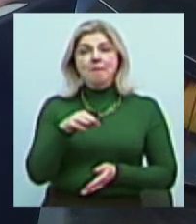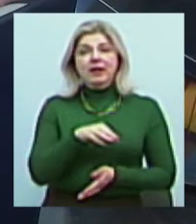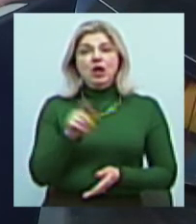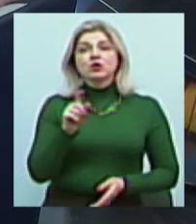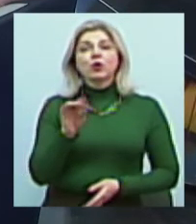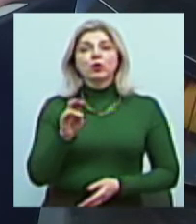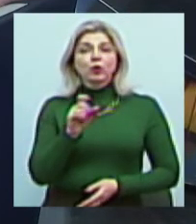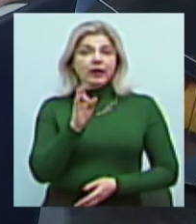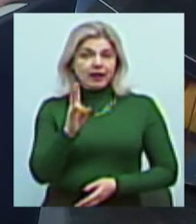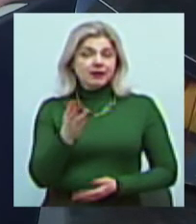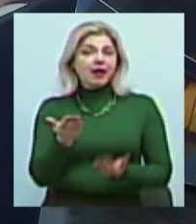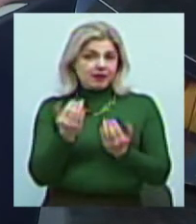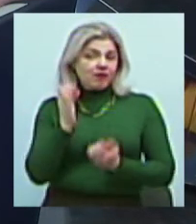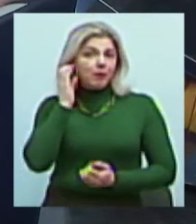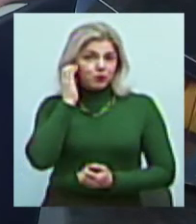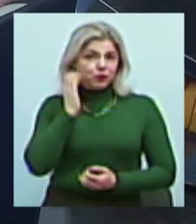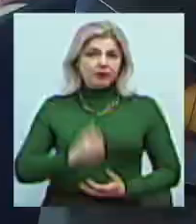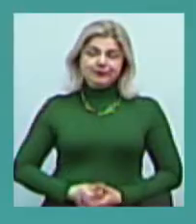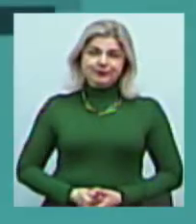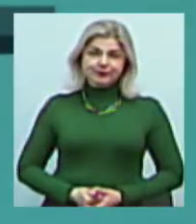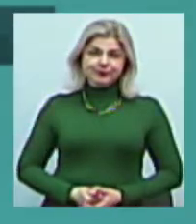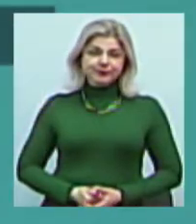Золотухин. Давайте послухаємо.